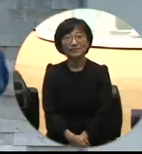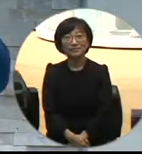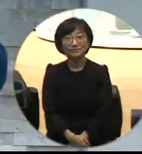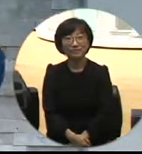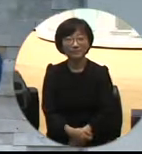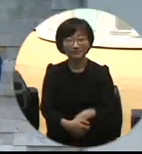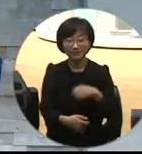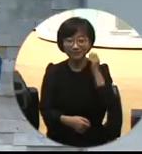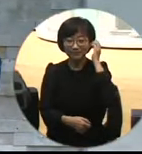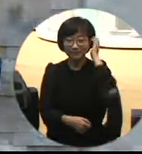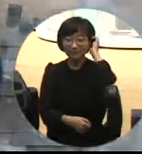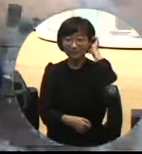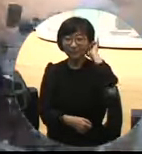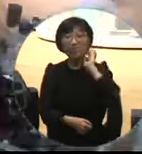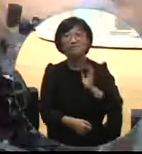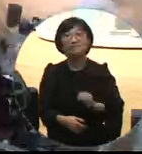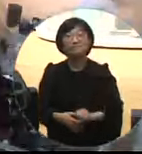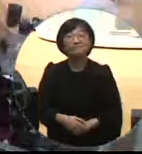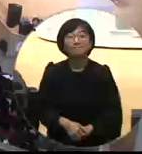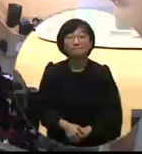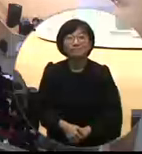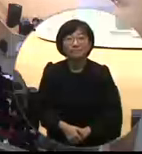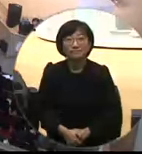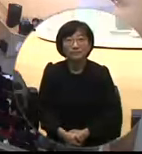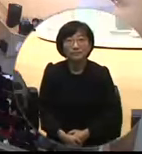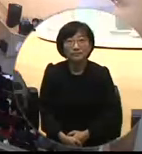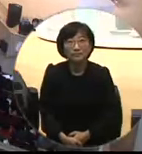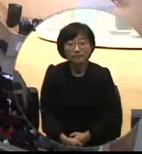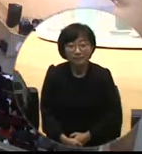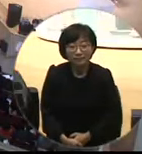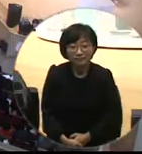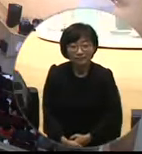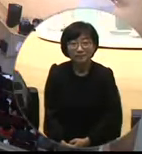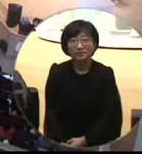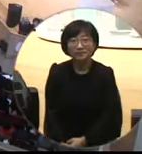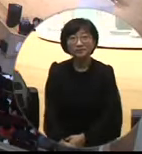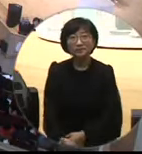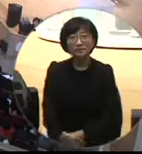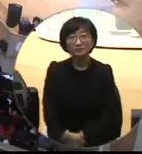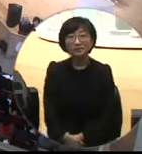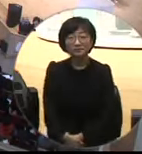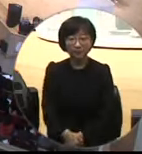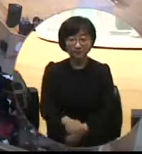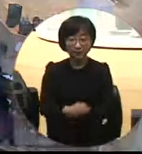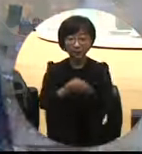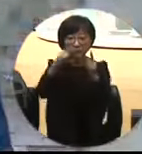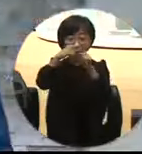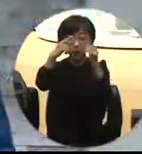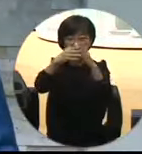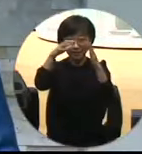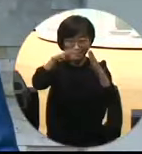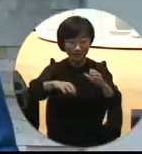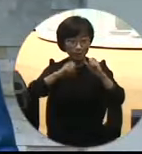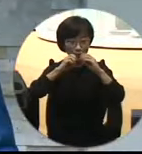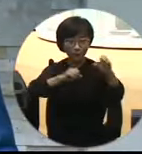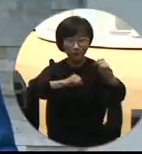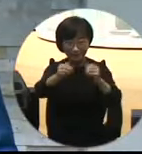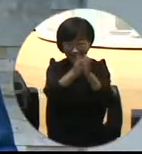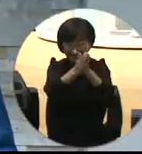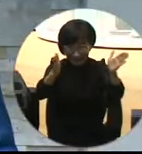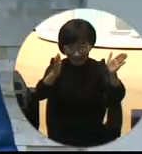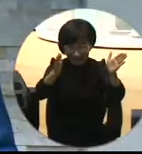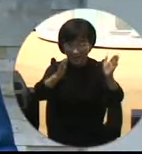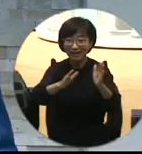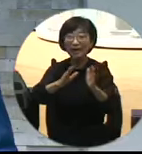한번 체험해 보시기를 바랍니다. 그래서 교회가 이렇게 333 정하면요. 하나님 내가 다니는 교회에 하나님